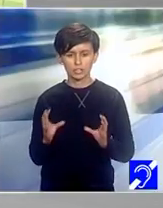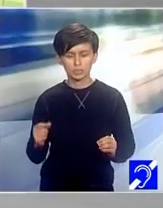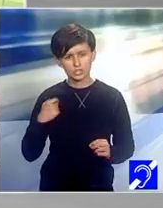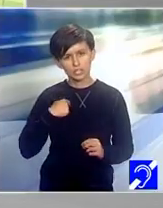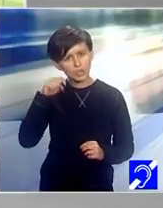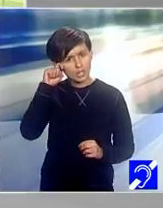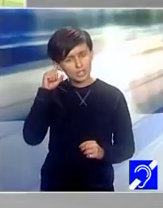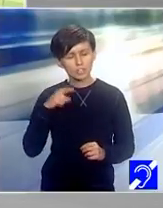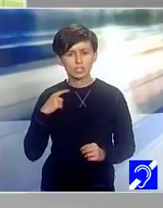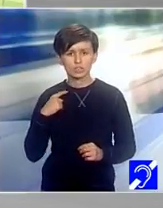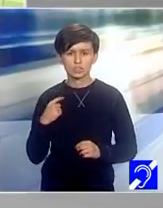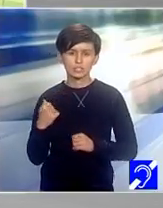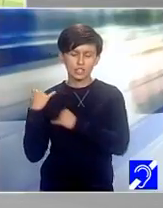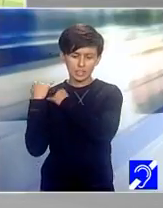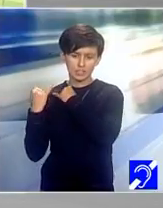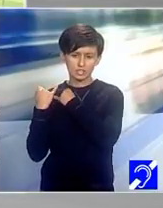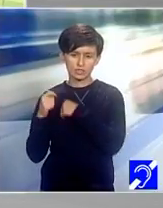istorie prin acest lucru.